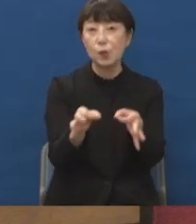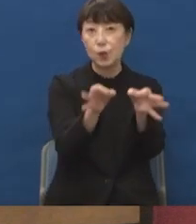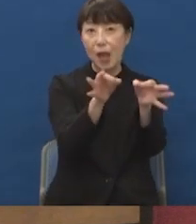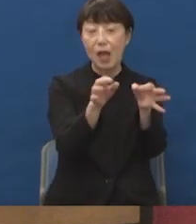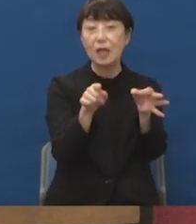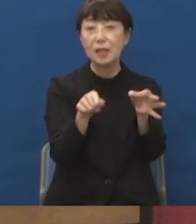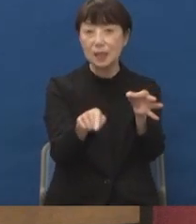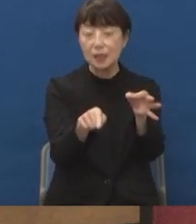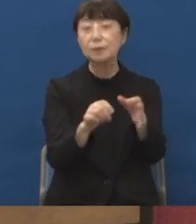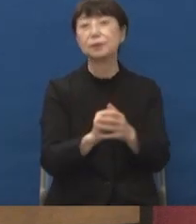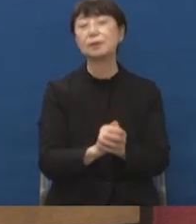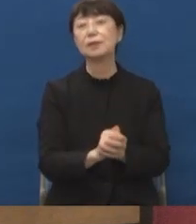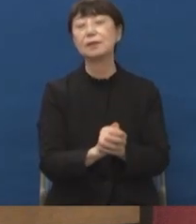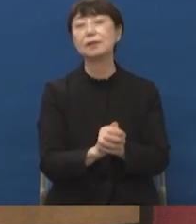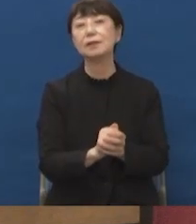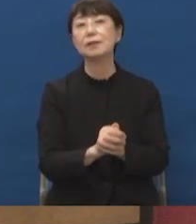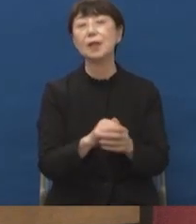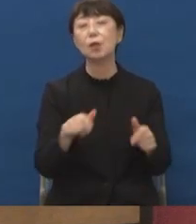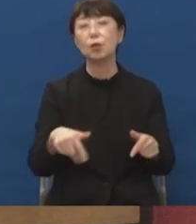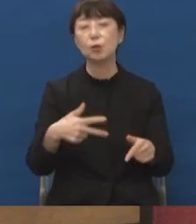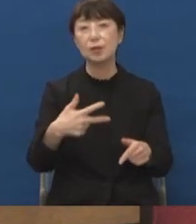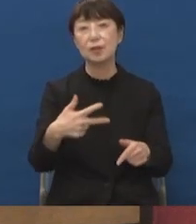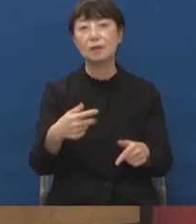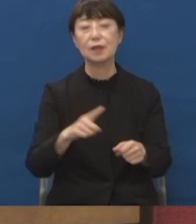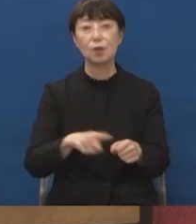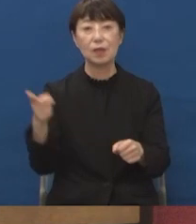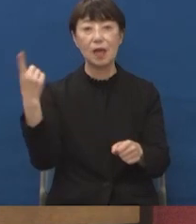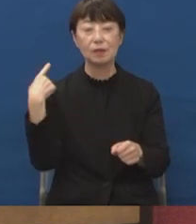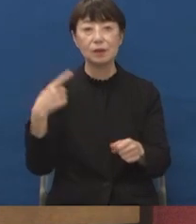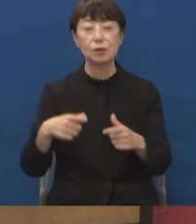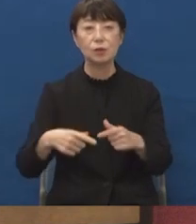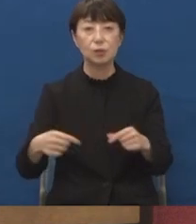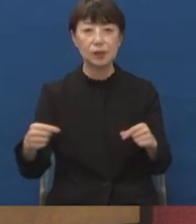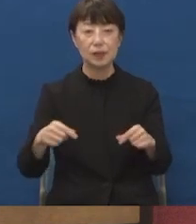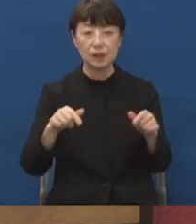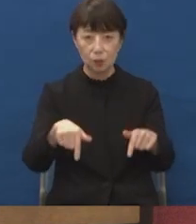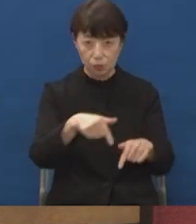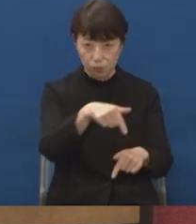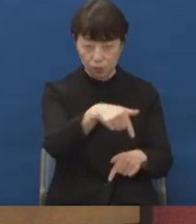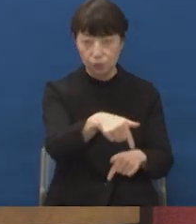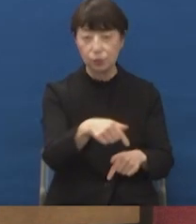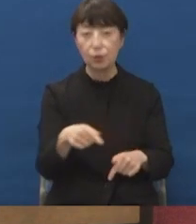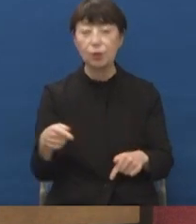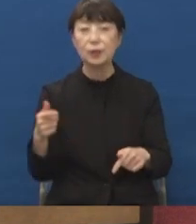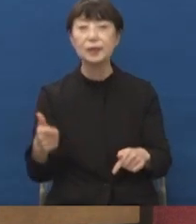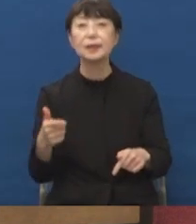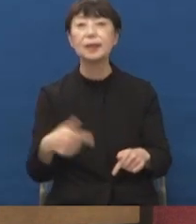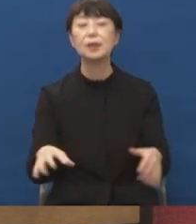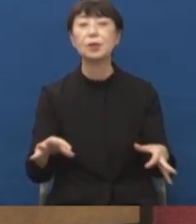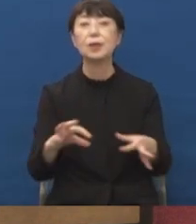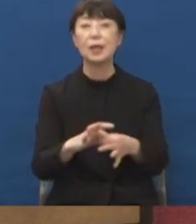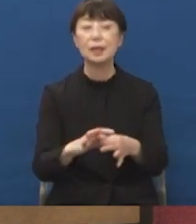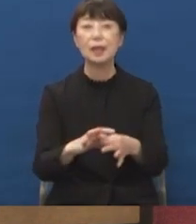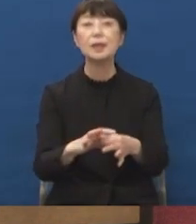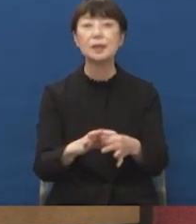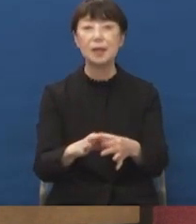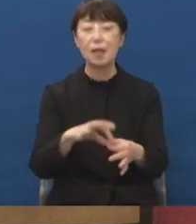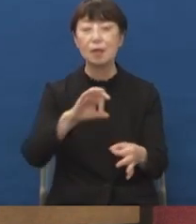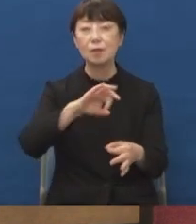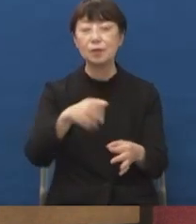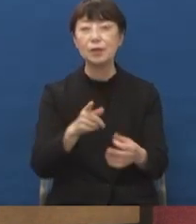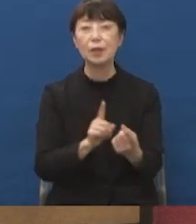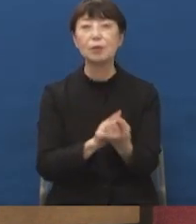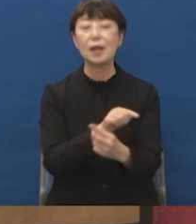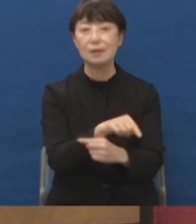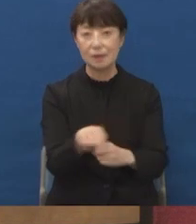中、本市においては昨年度、国、そして京都府としっかりと連携をした物価高騰